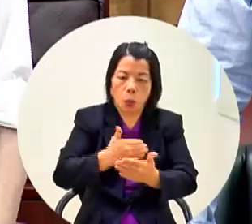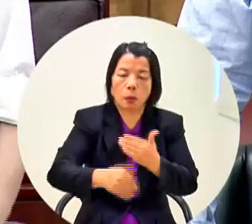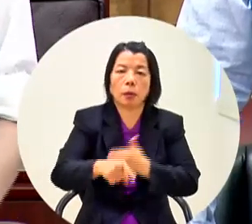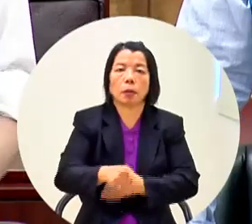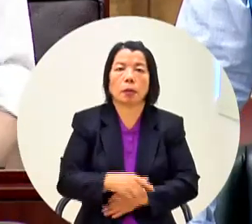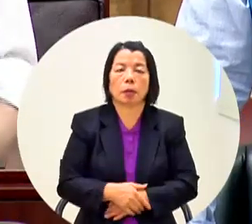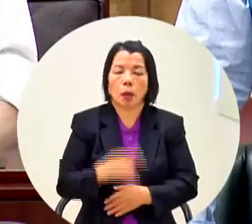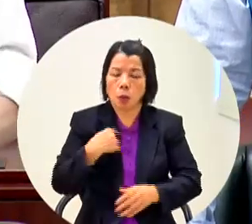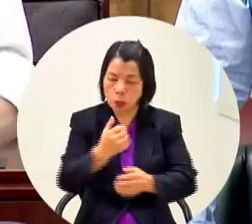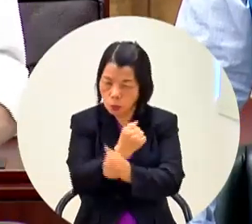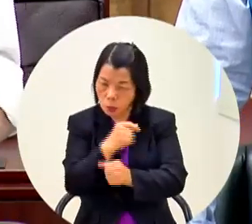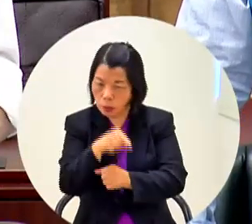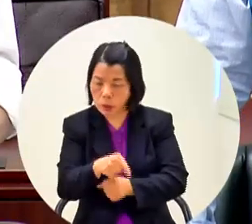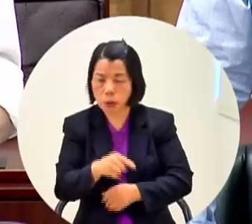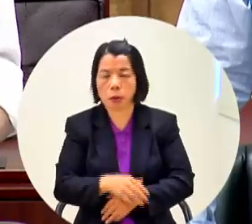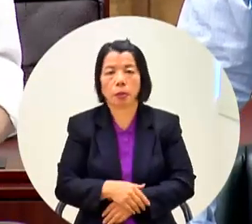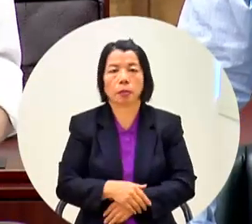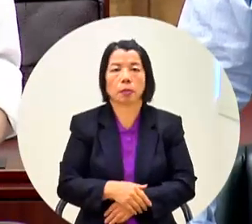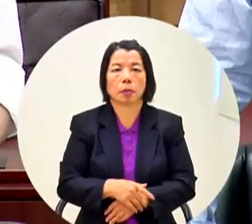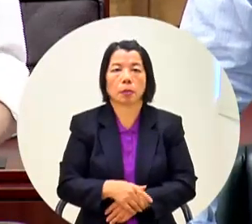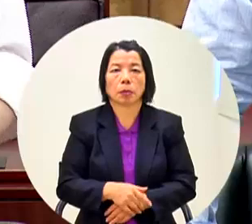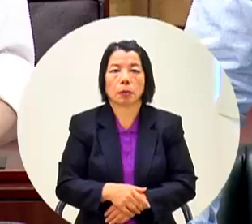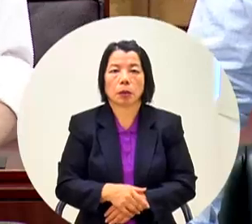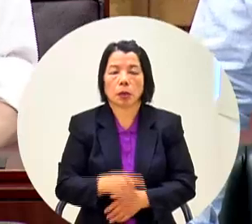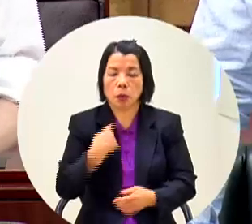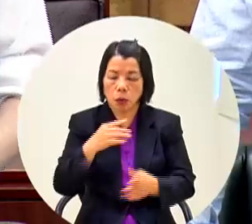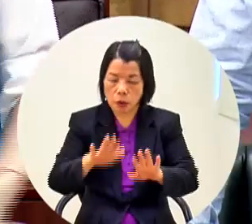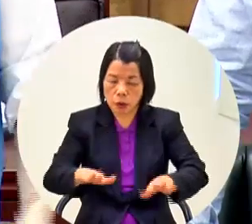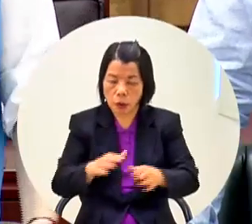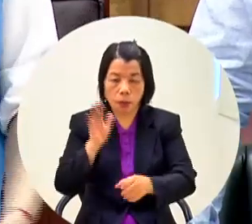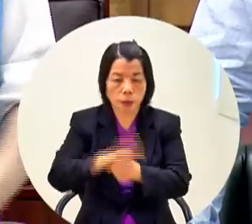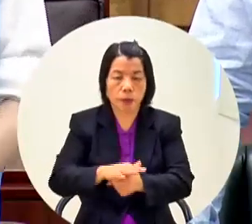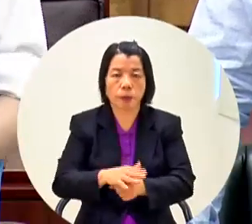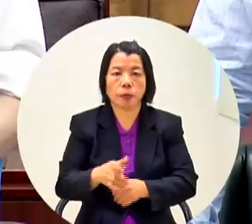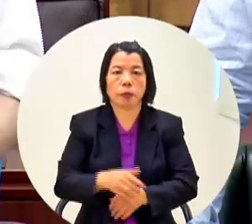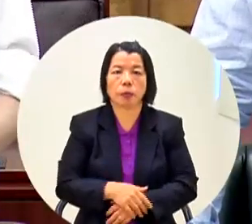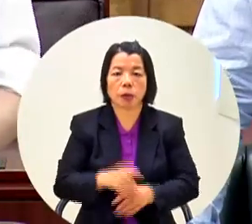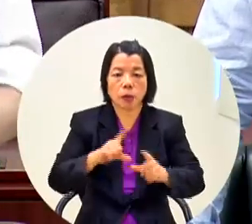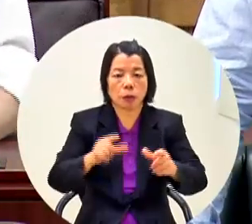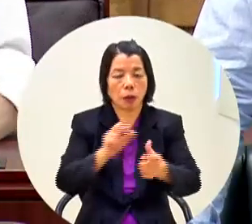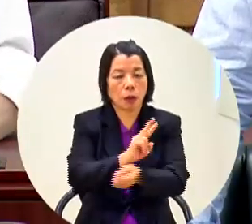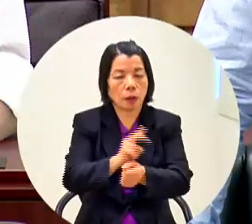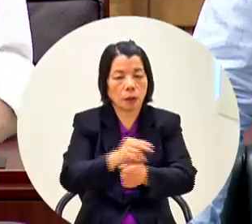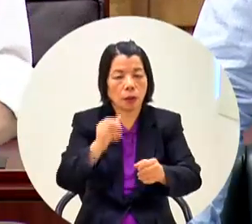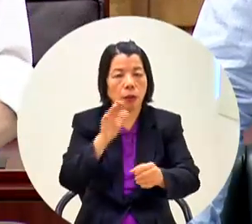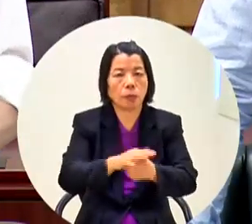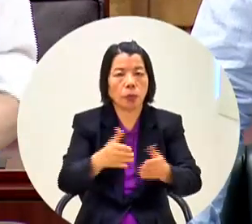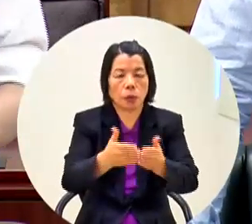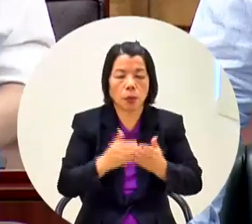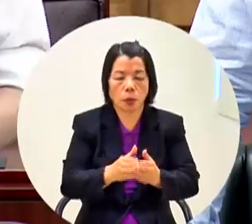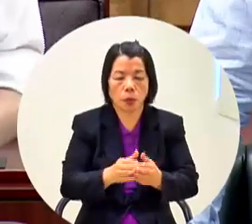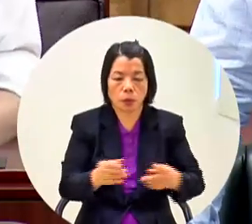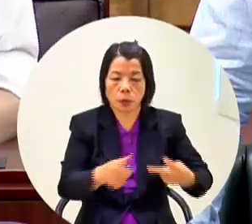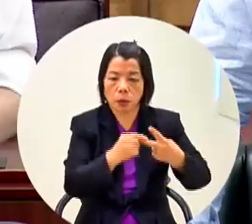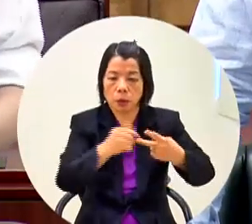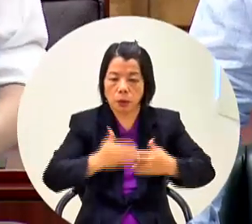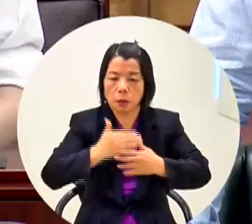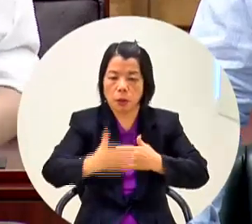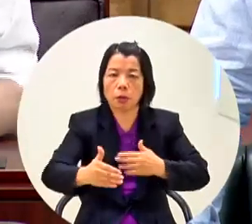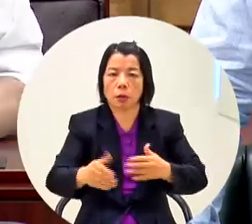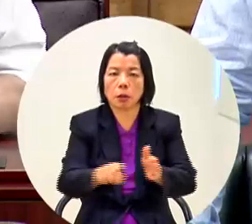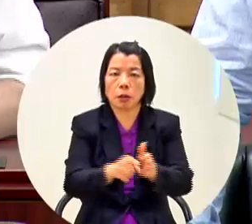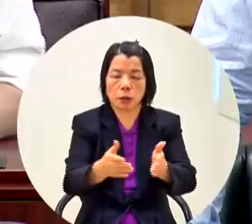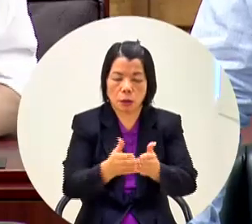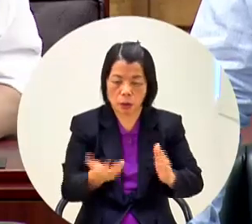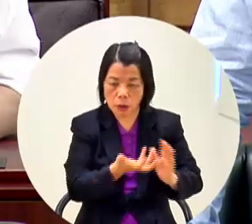员来报告。第三，跟李胜进议员再补充一下，我们大林埔进入是二阶环评，目前正在千村之